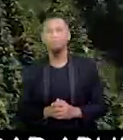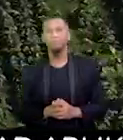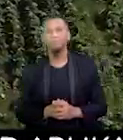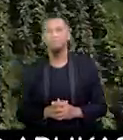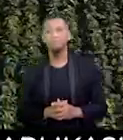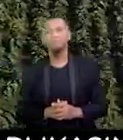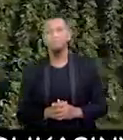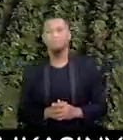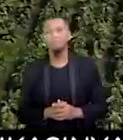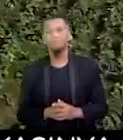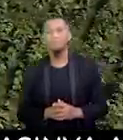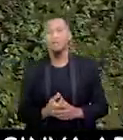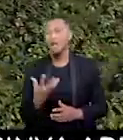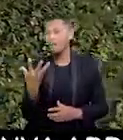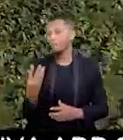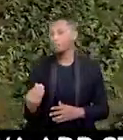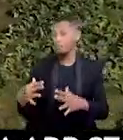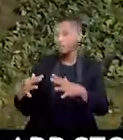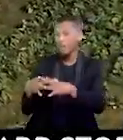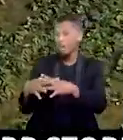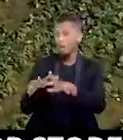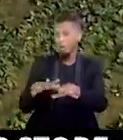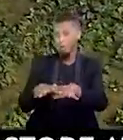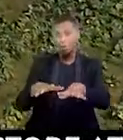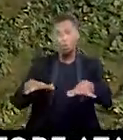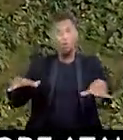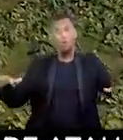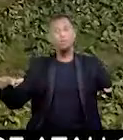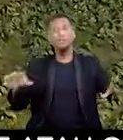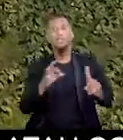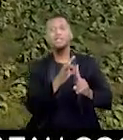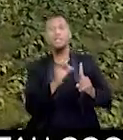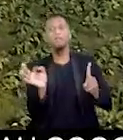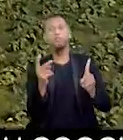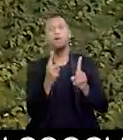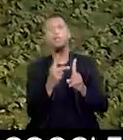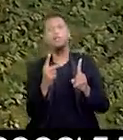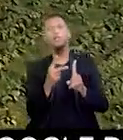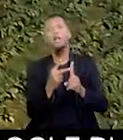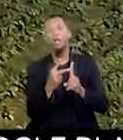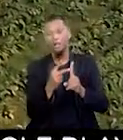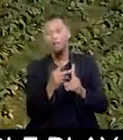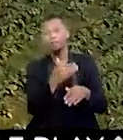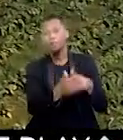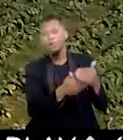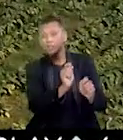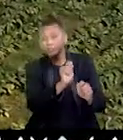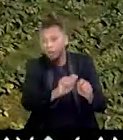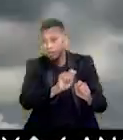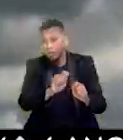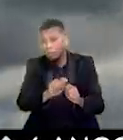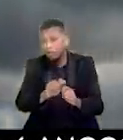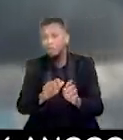Wongsorejo memiliki luas lahan tanaman cabai lebih dari 1.000 hektar dengan rata-rata produksi 80 kuintal per hektarnya.